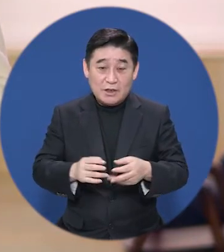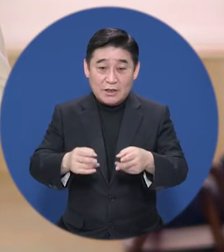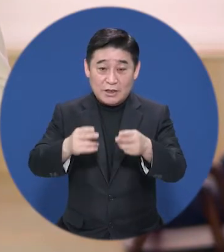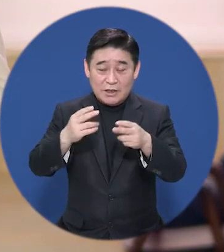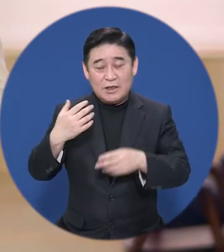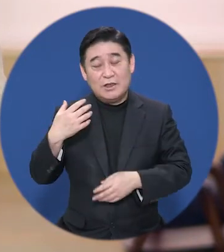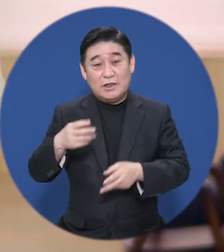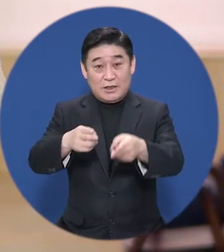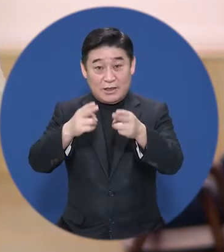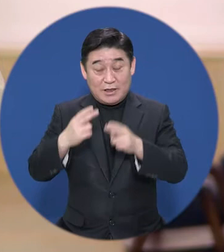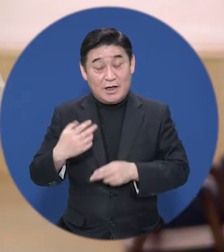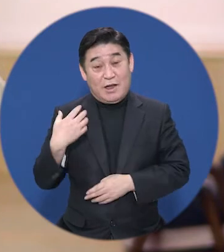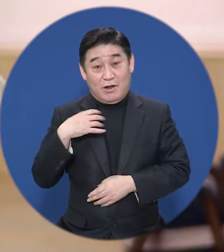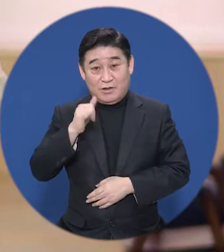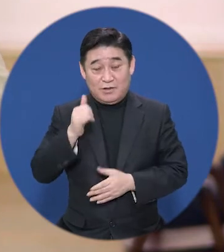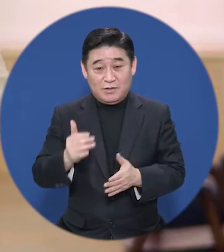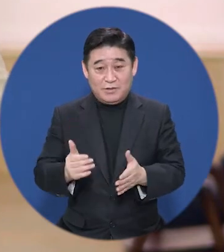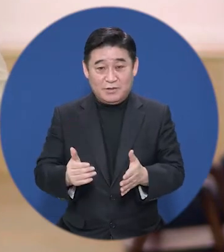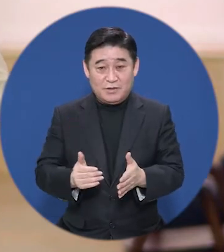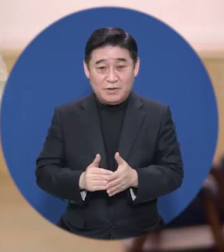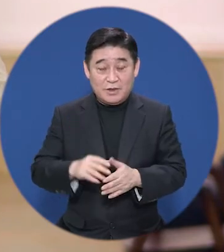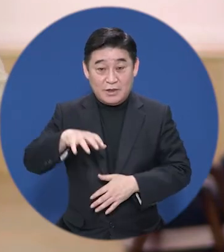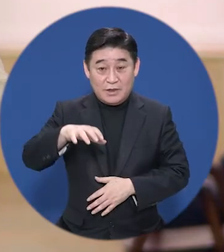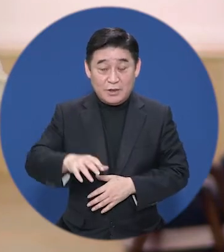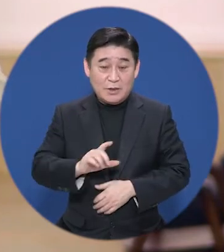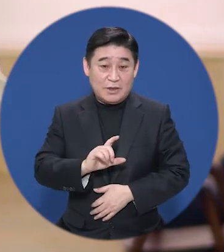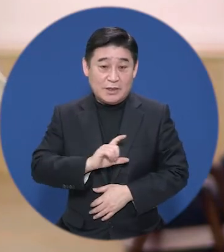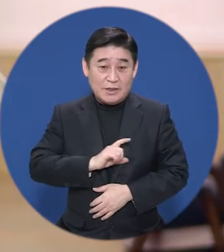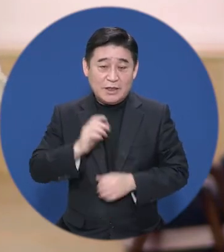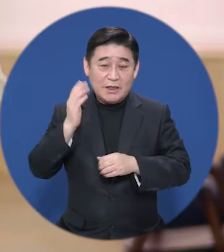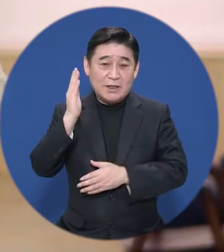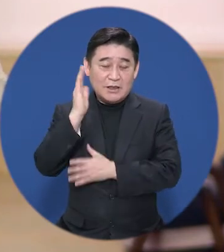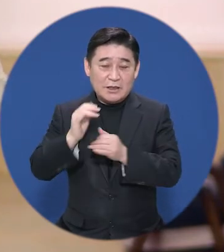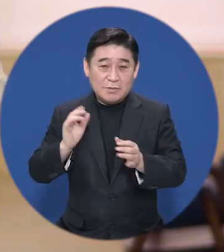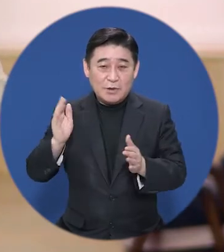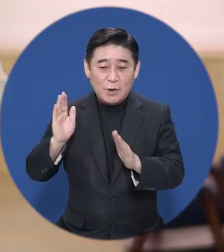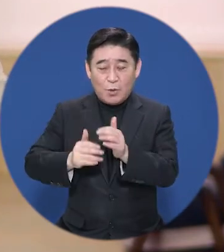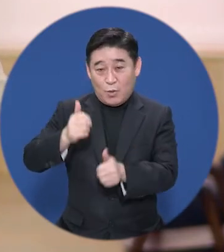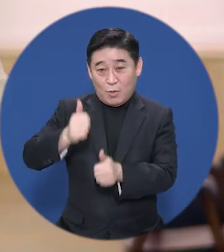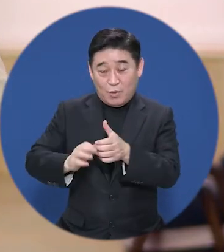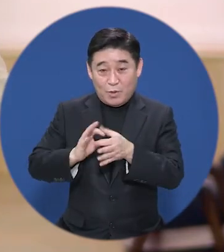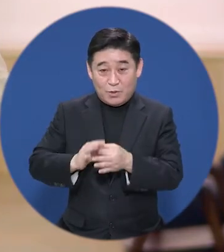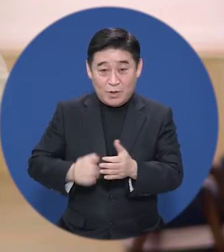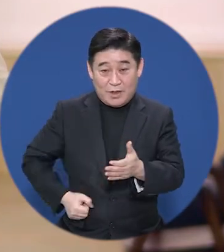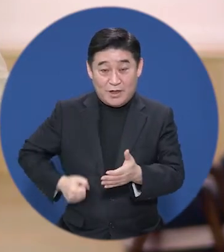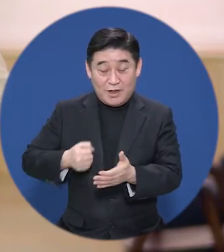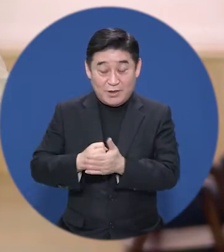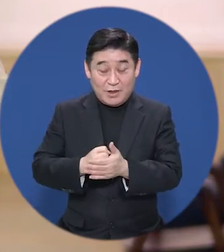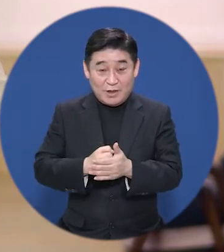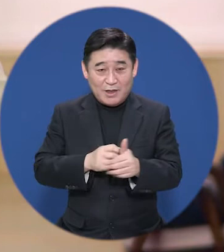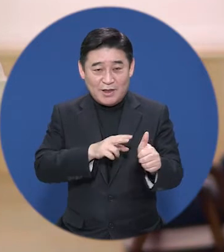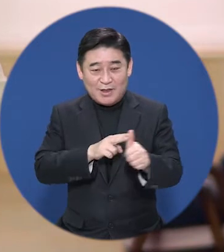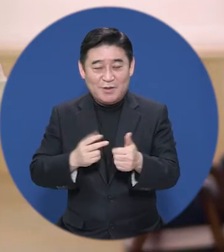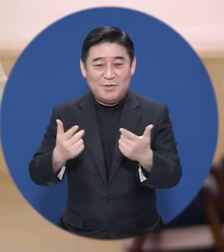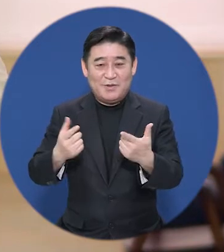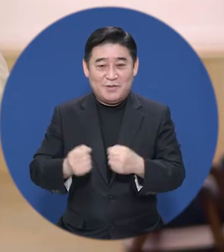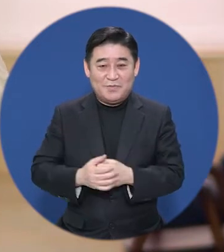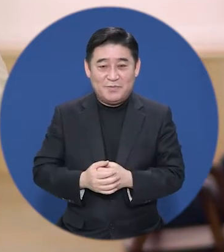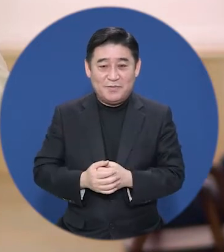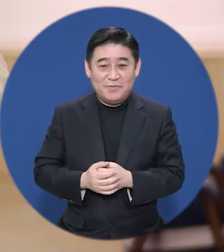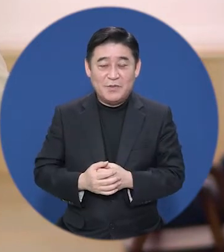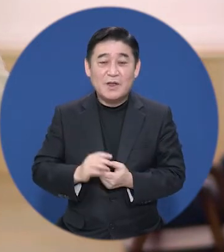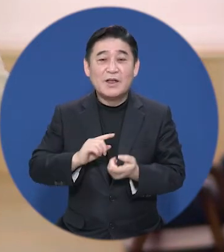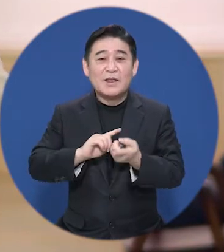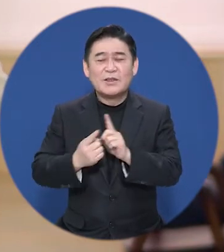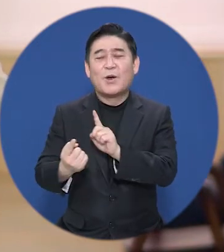역할도 하고 있는 곳이죠. 네, 이곳 이름은 시민 공모를 통해 정해졌다는 것도 또 하나의 정보가 될 것 같은데요.